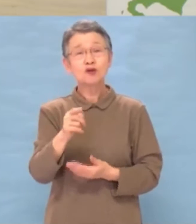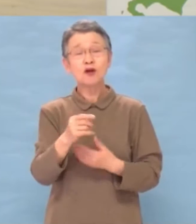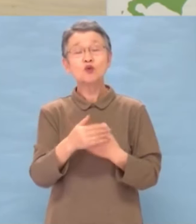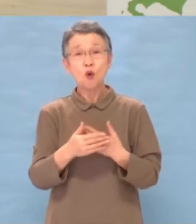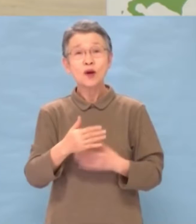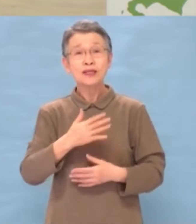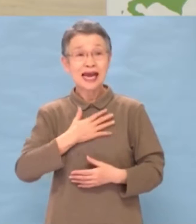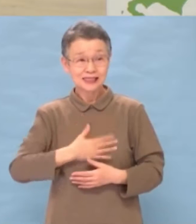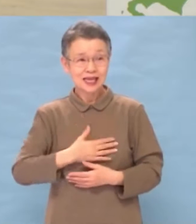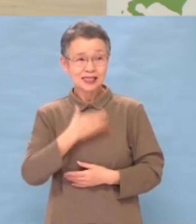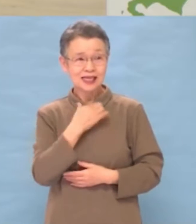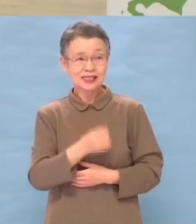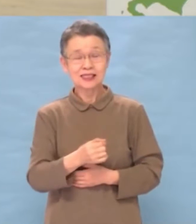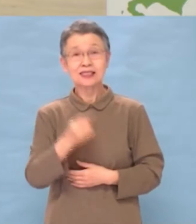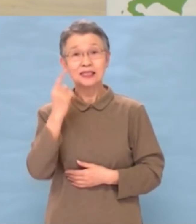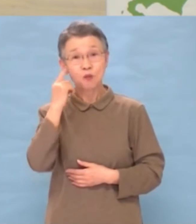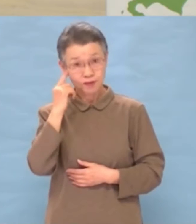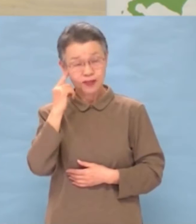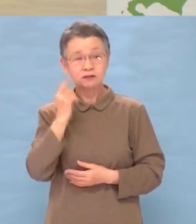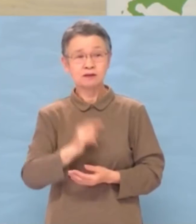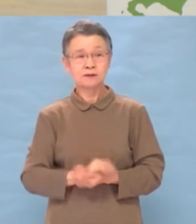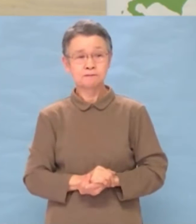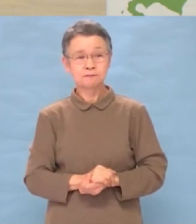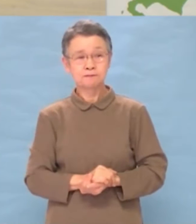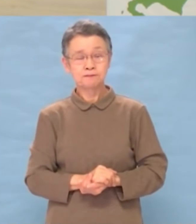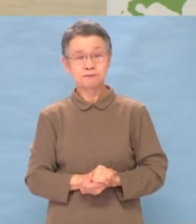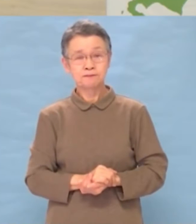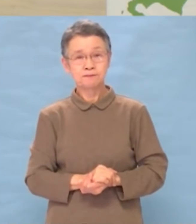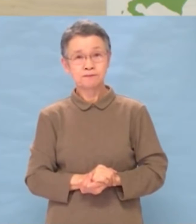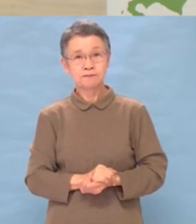ので、そのことをこの場でもご説明させていただきたいと思います。